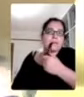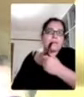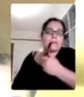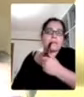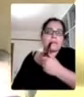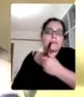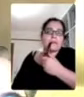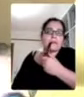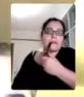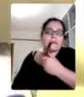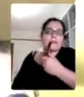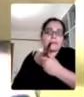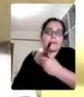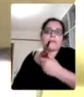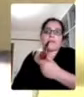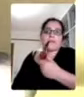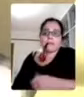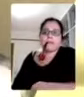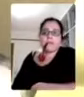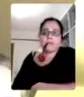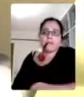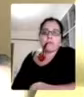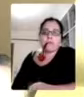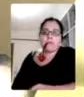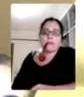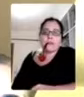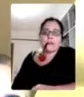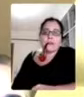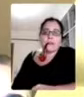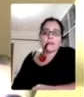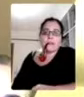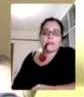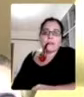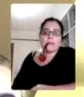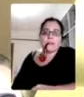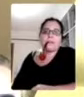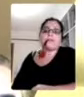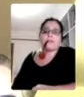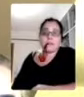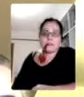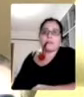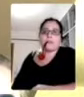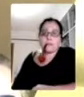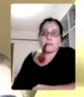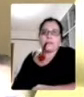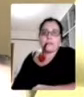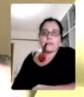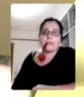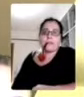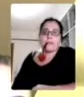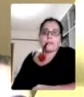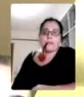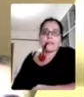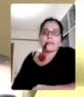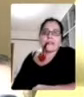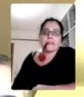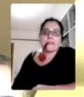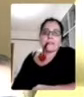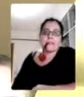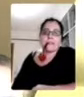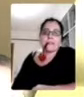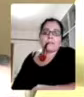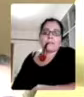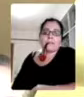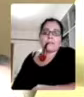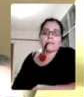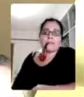Herkesin alışma meselesi. Valla bana da uzun pipolar kullanışsız geliyor. Ne kadar küçük ve kompakt pipo olursa benim için o kadar kullanışlı. Genelde hep bir Evet. başka